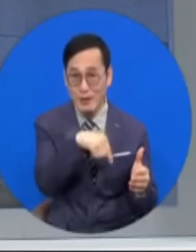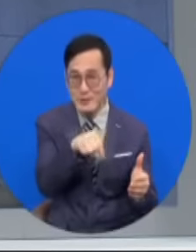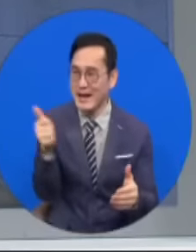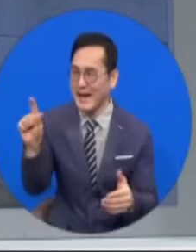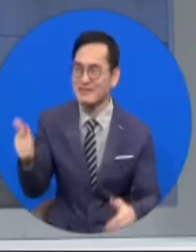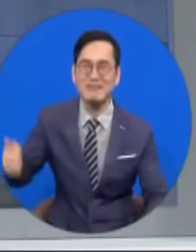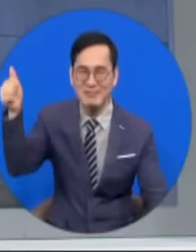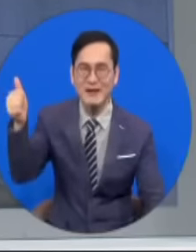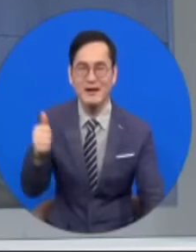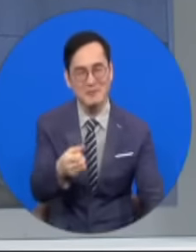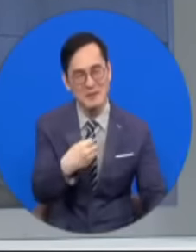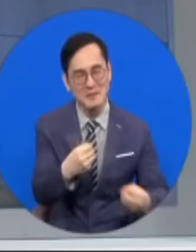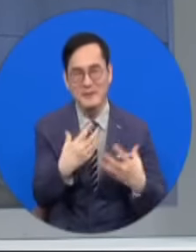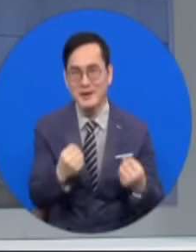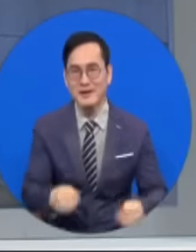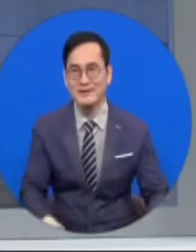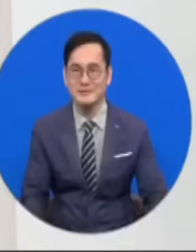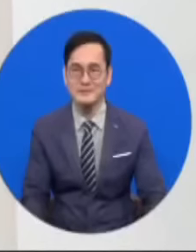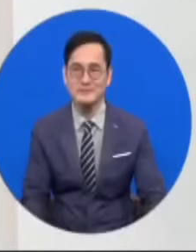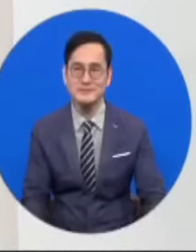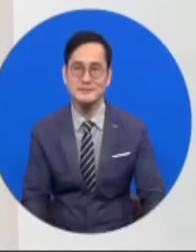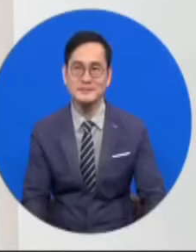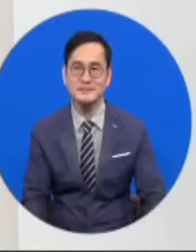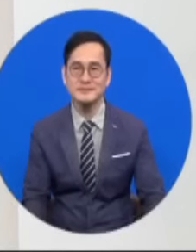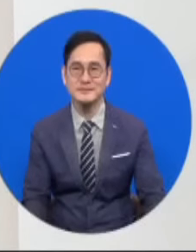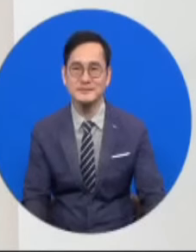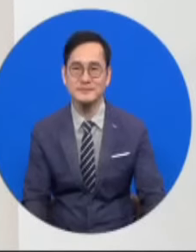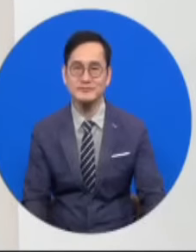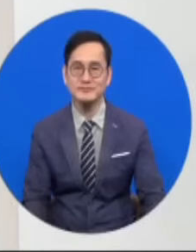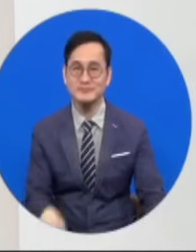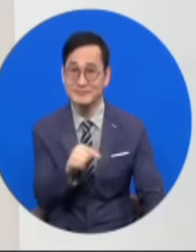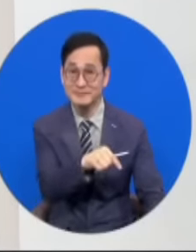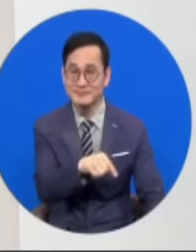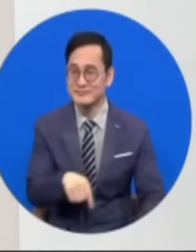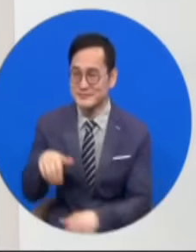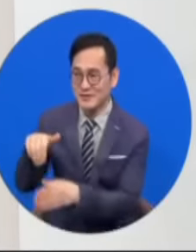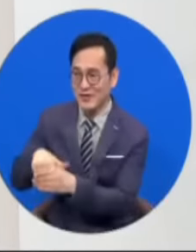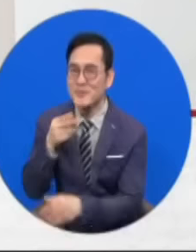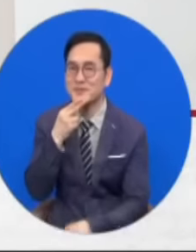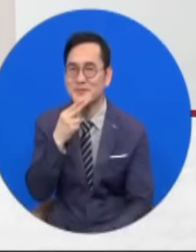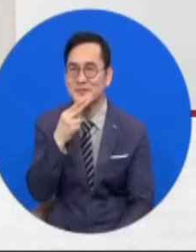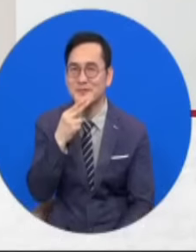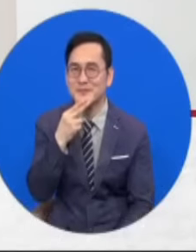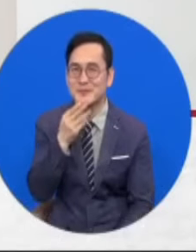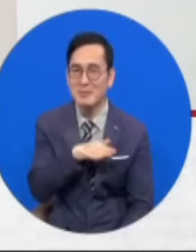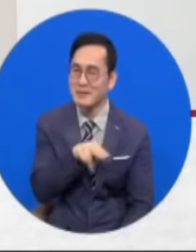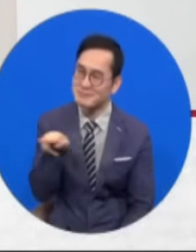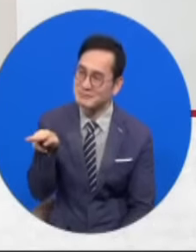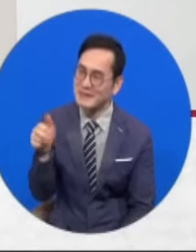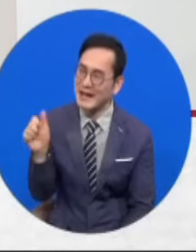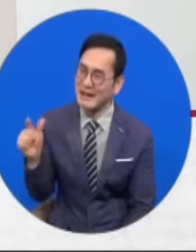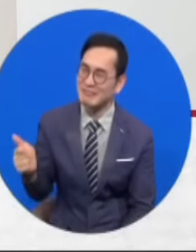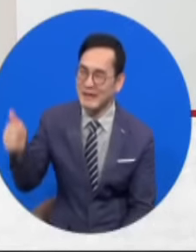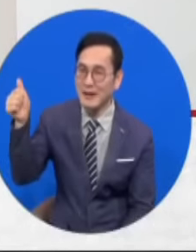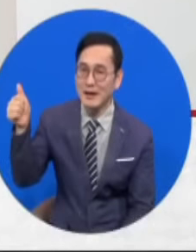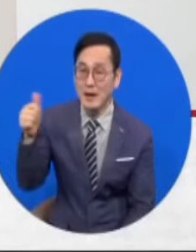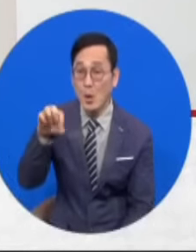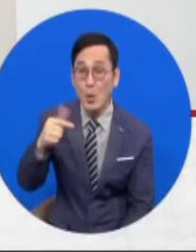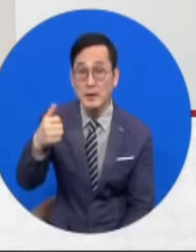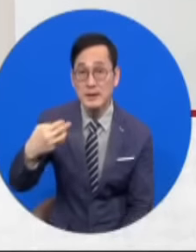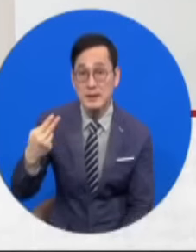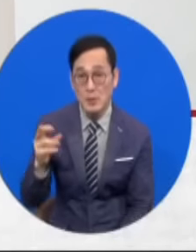나오더라고요 지금 사실 뭐 그분들이 직접 투표 영향을 줄 수 없지만 지금 원일용 후보나 나광현 후보가